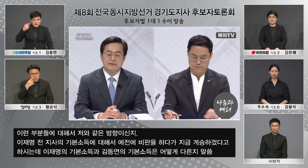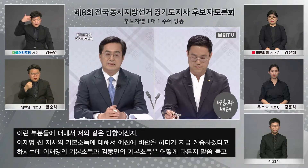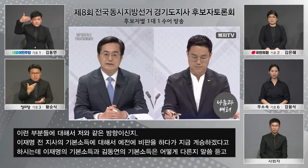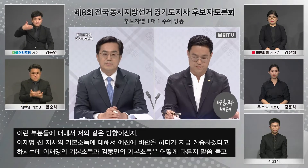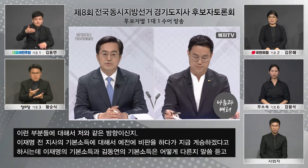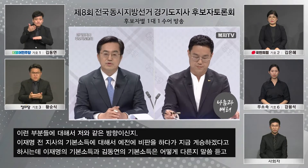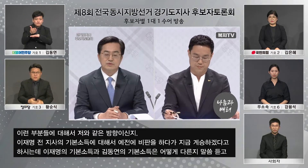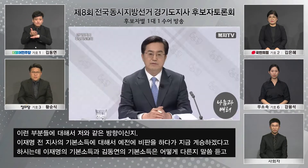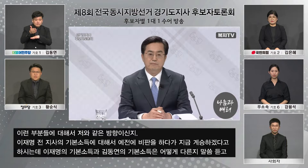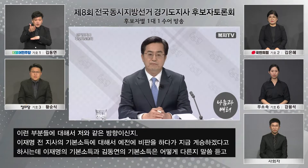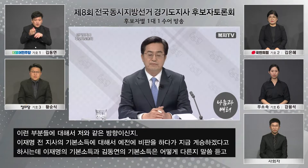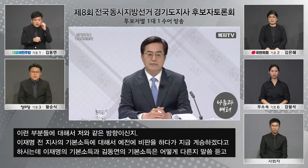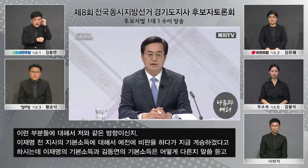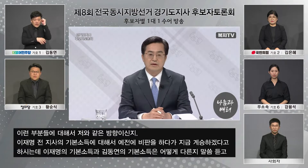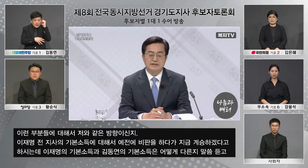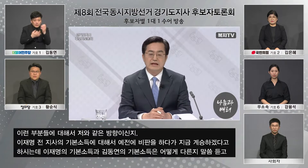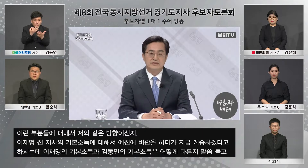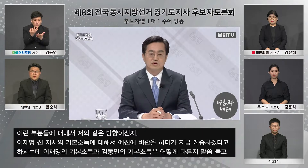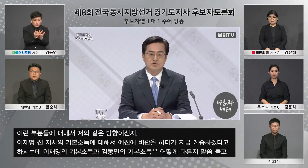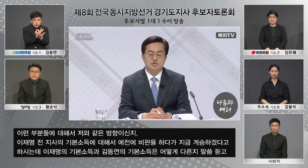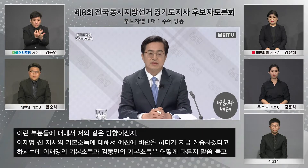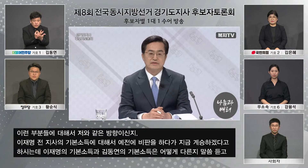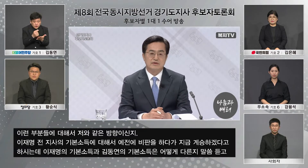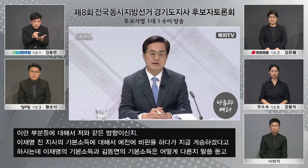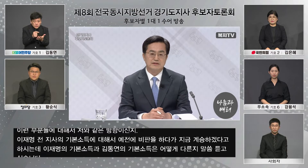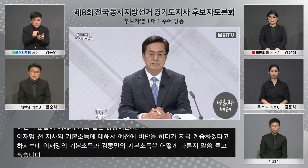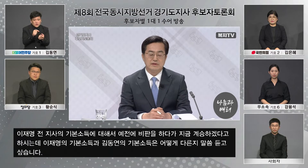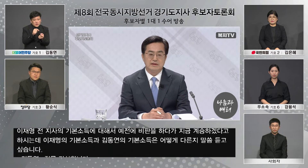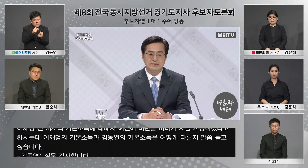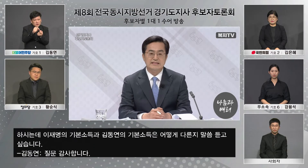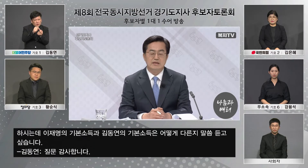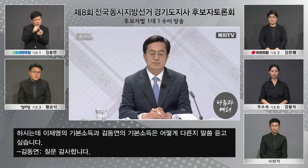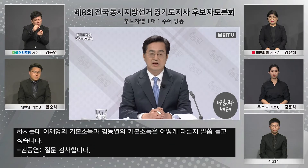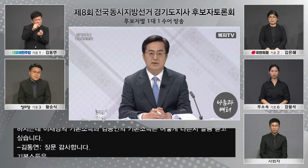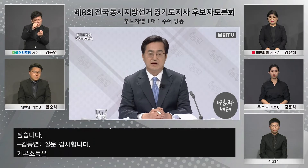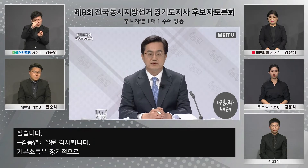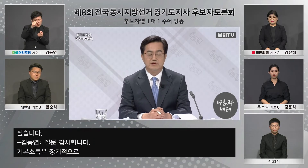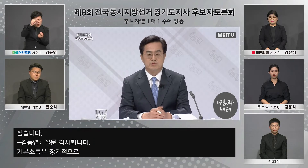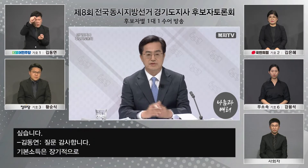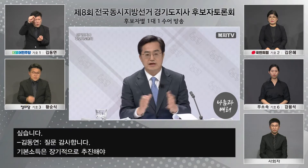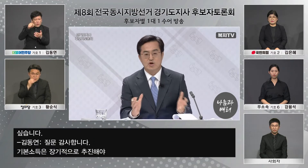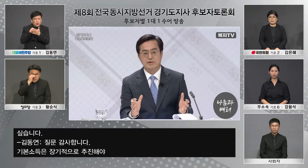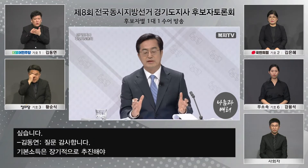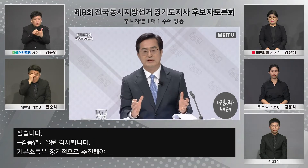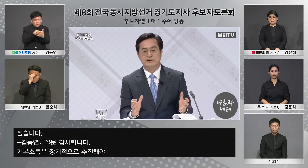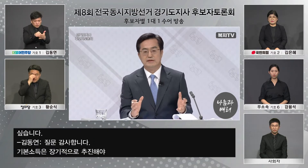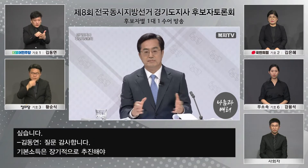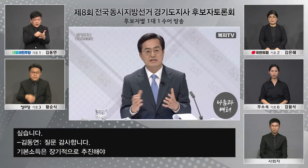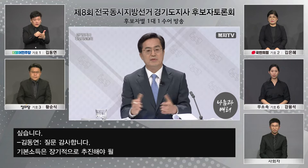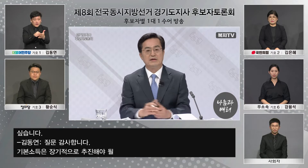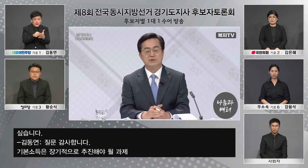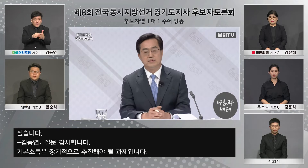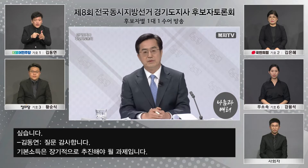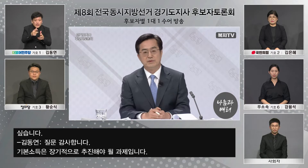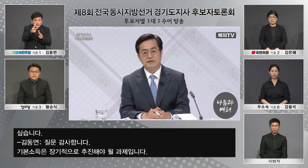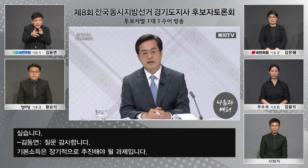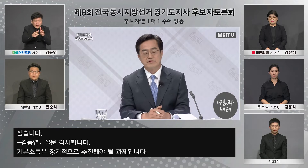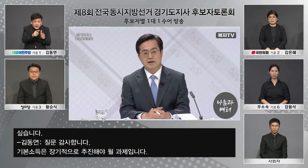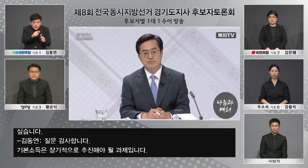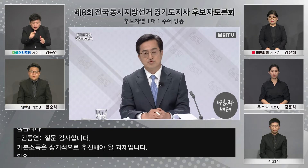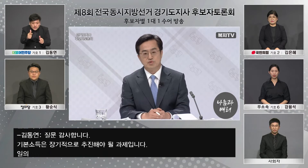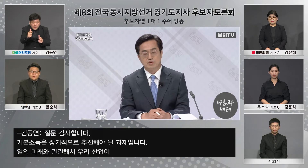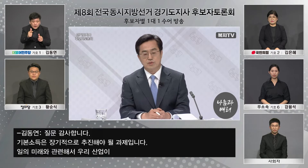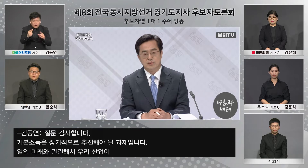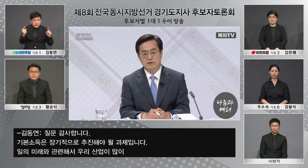감사합니다. 기본소득은 장기적으로 추진해야 될 과제입니다. 일의 미래와 관련돼서 우리 산업이 많이 바뀌고